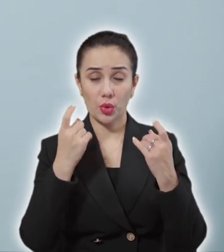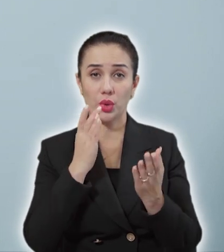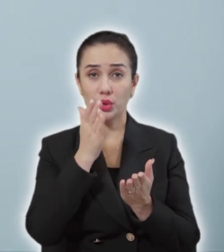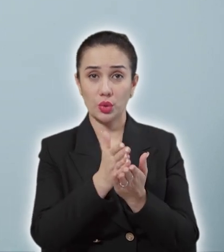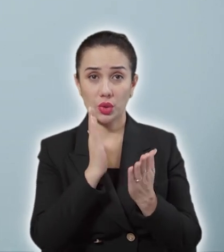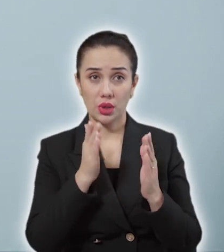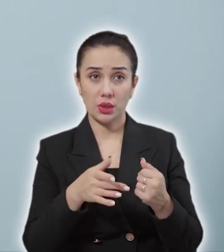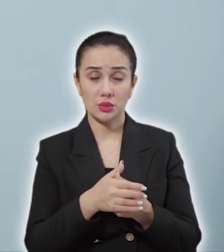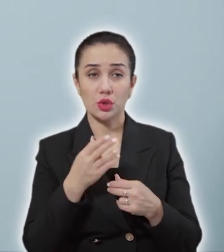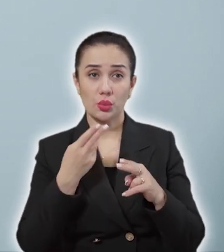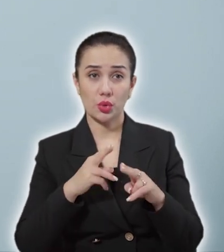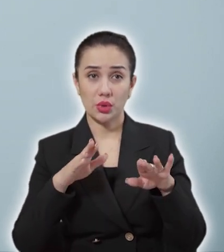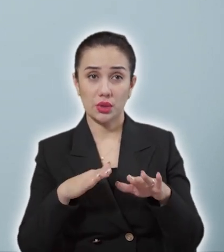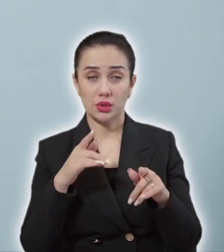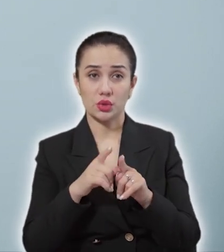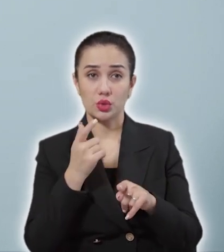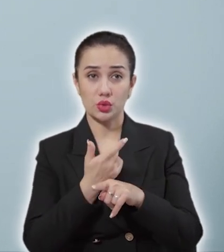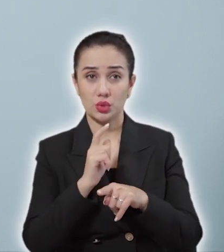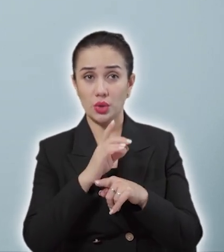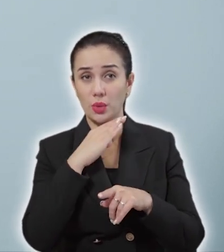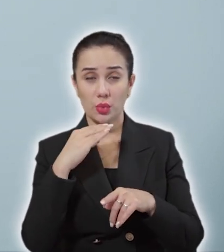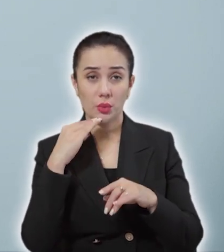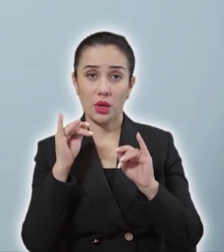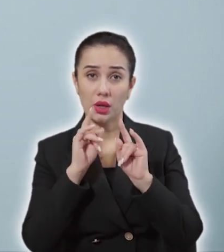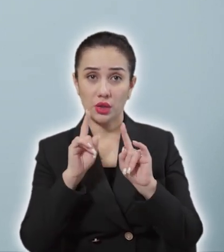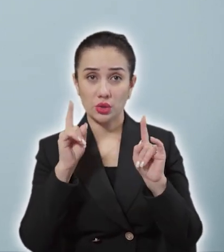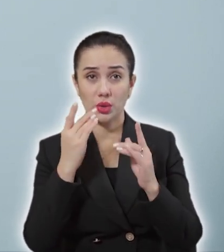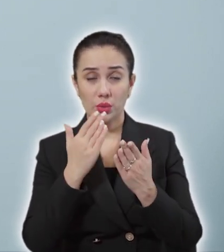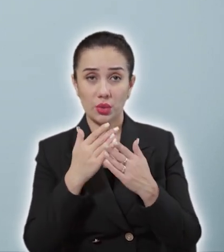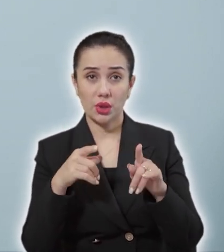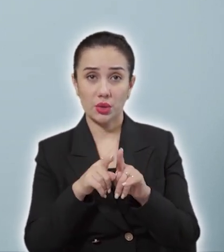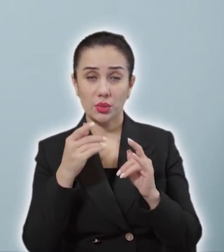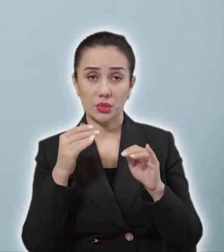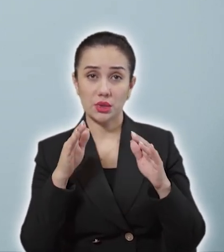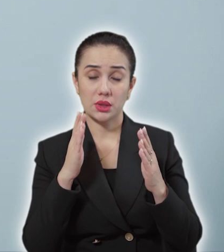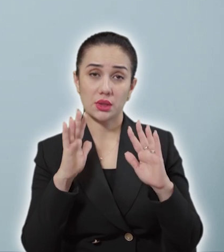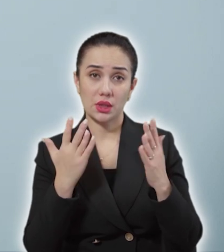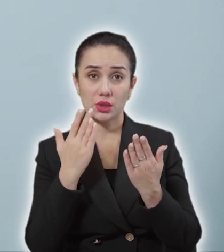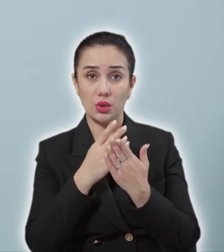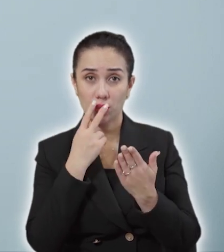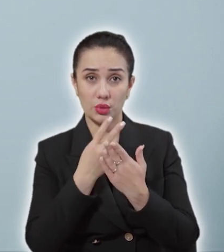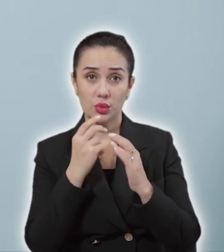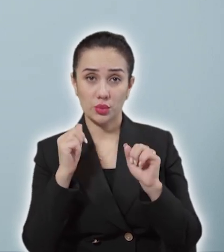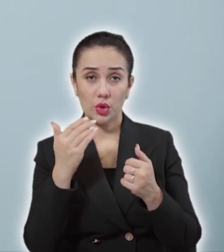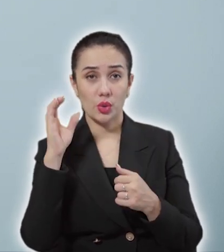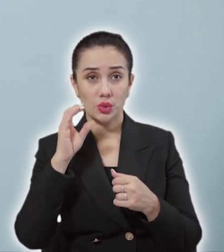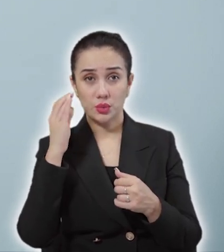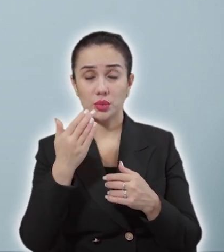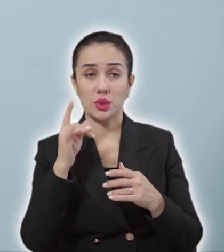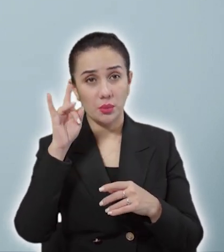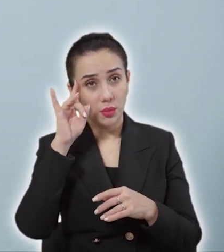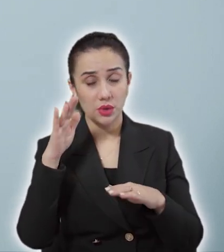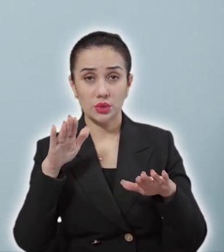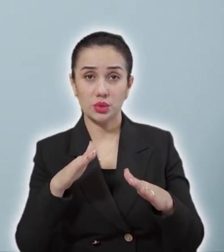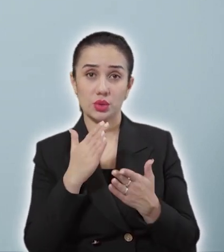Samarqanddan chiqib, Buxoroga yo'l olamiz. Bu yerda ham juda ko'plab ajoyib va g'aroyib narsalarni uchratishingiz mumkin.